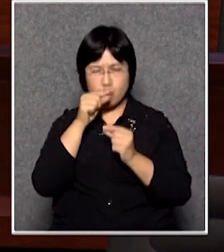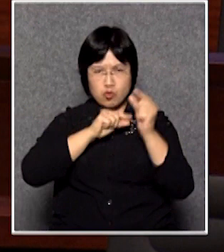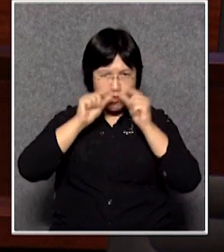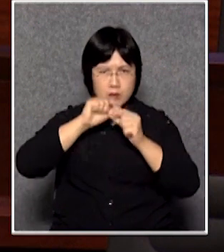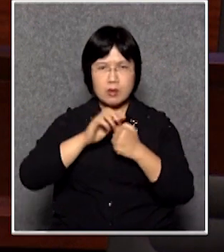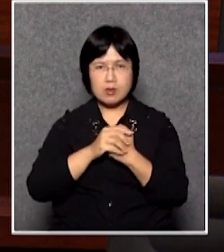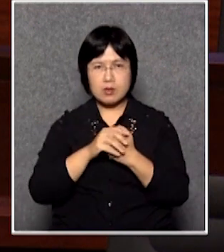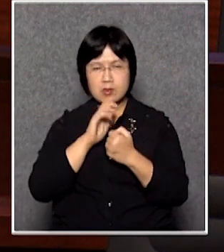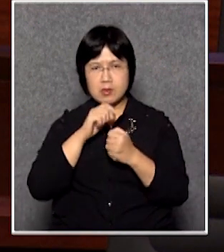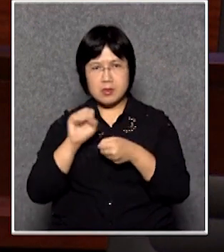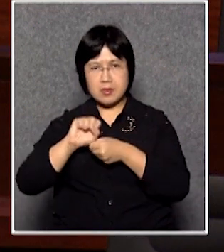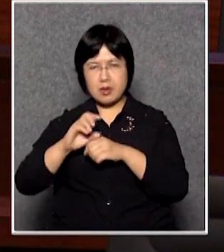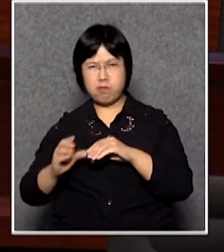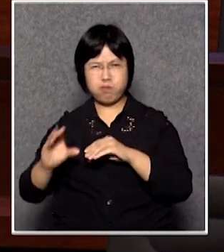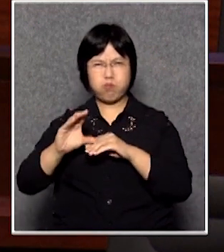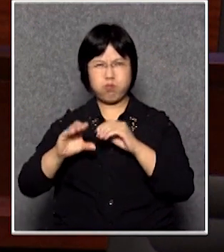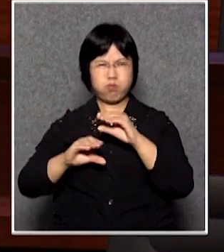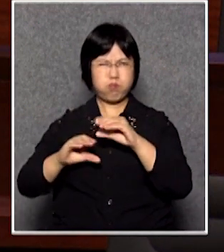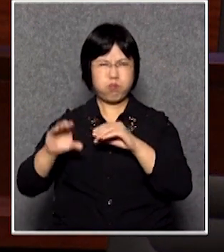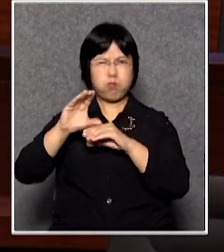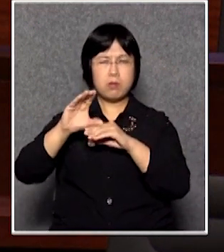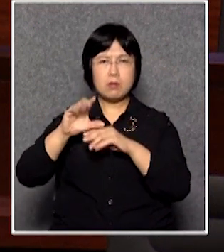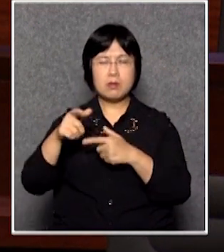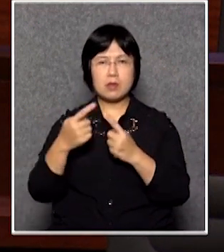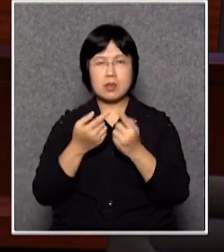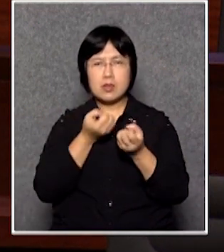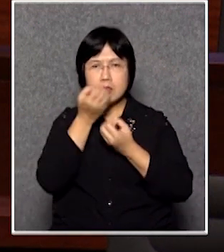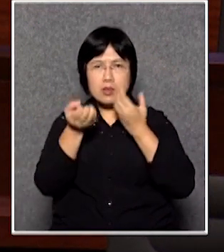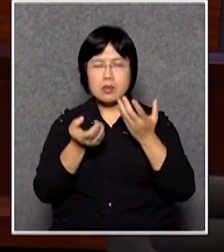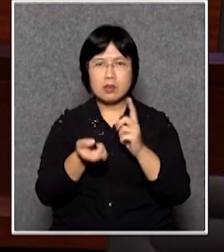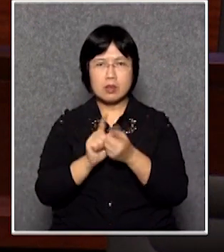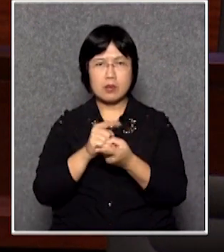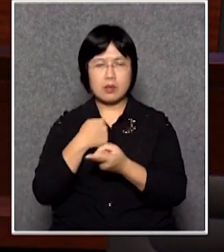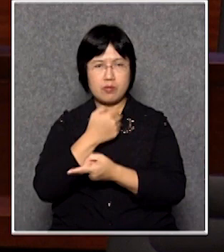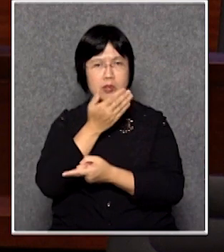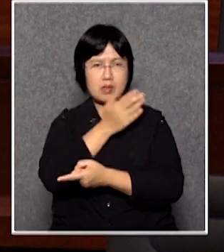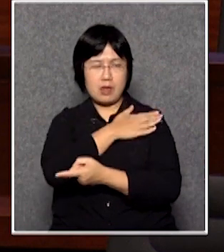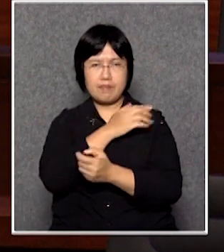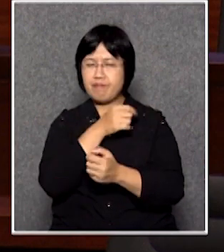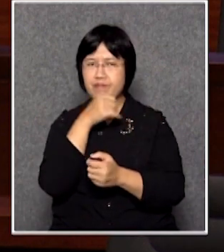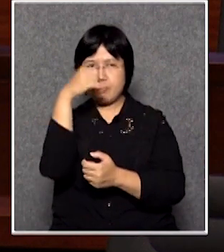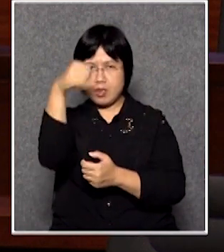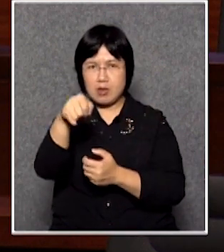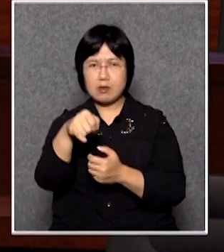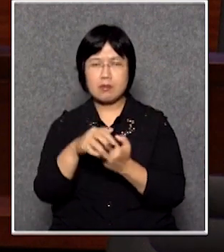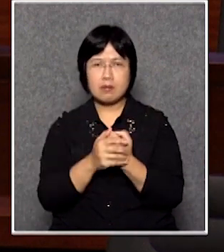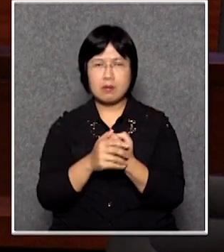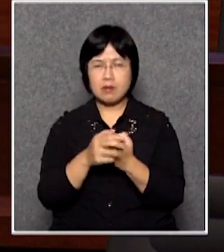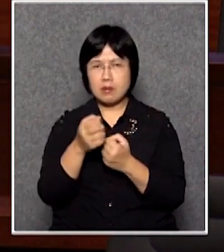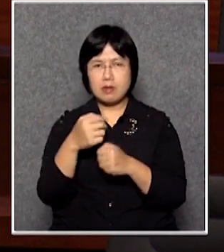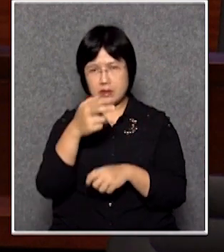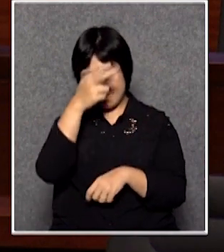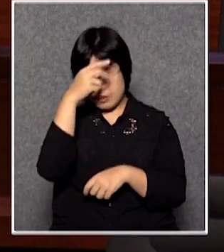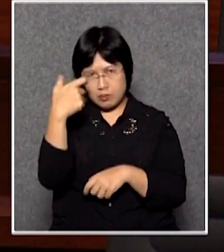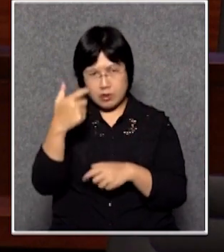架床疊屋的做法，民意代表是有責任阻止，使到公帑可以用